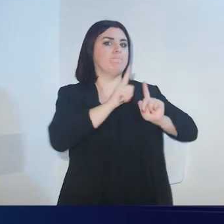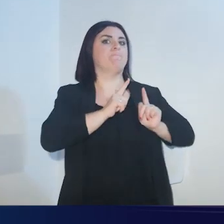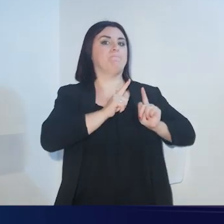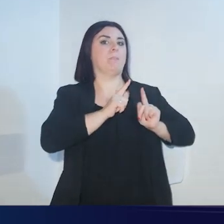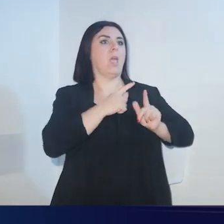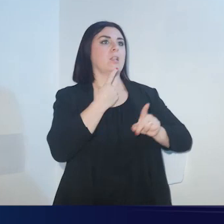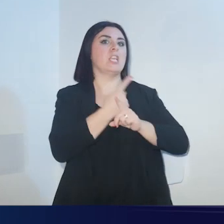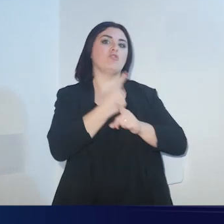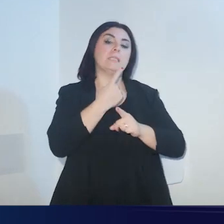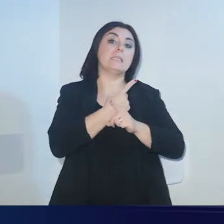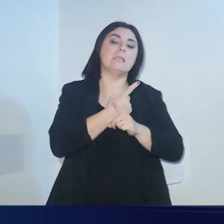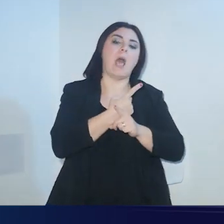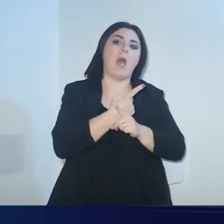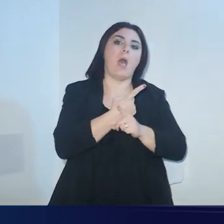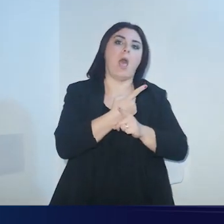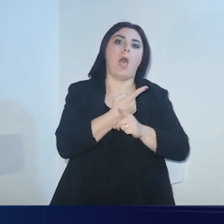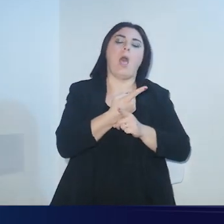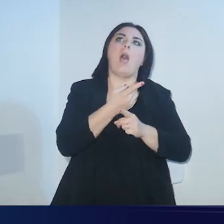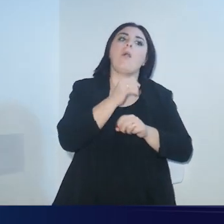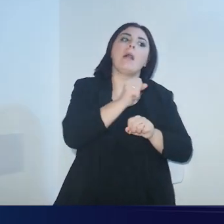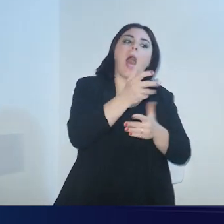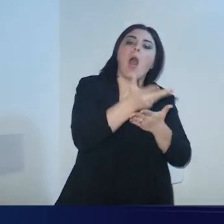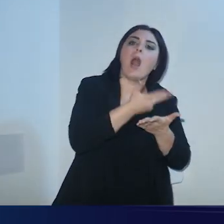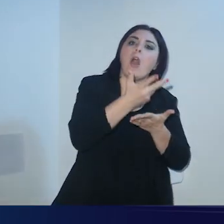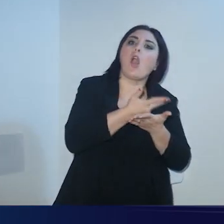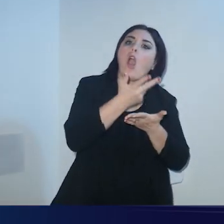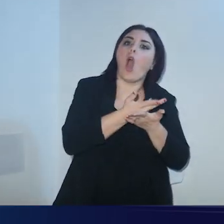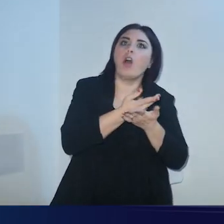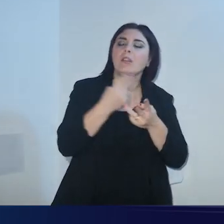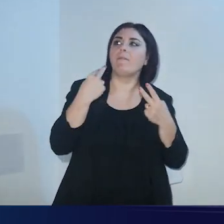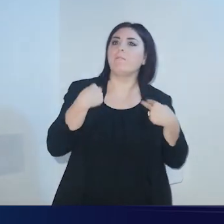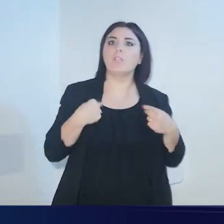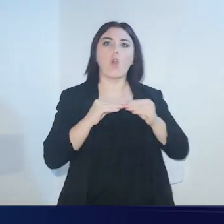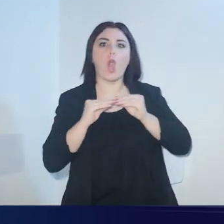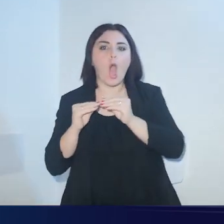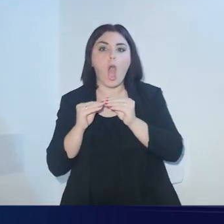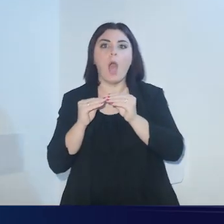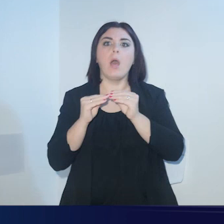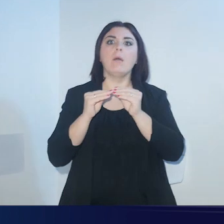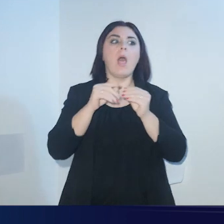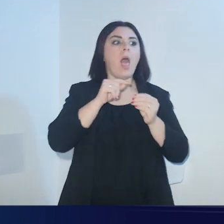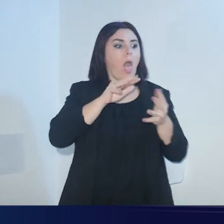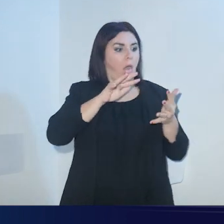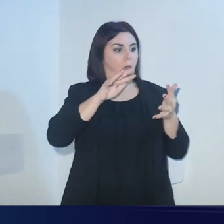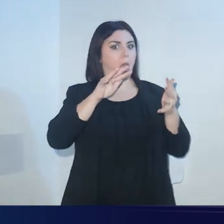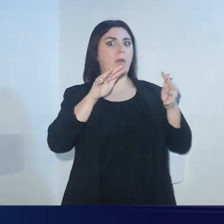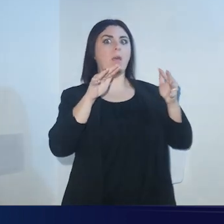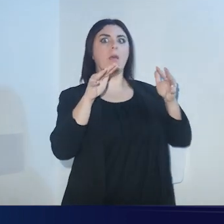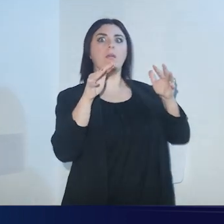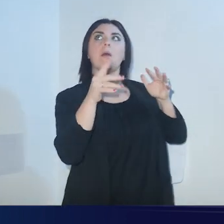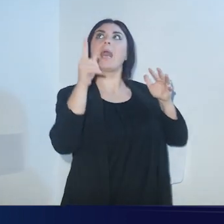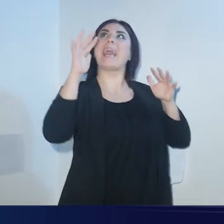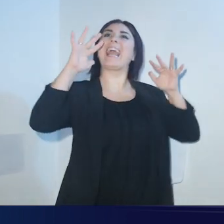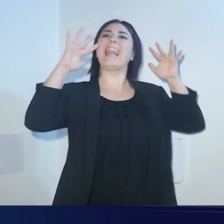abbiamo necessità. Quindi raccontano come sono vissuti, come hanno subito gli effetti